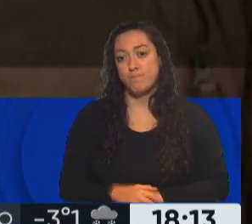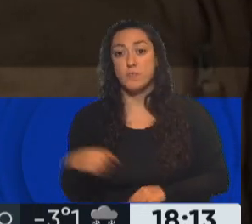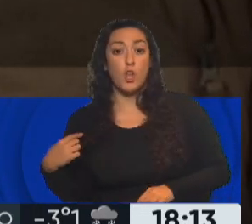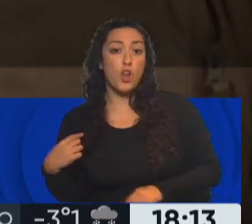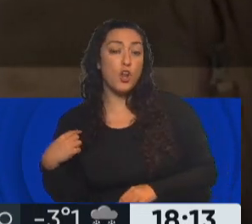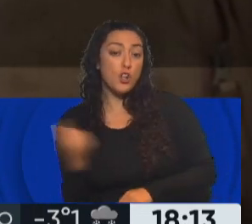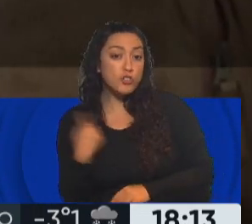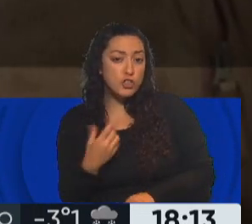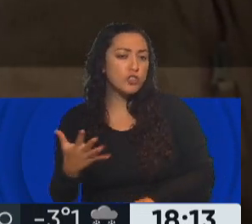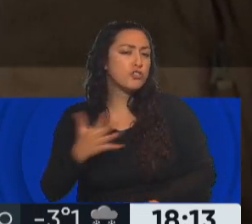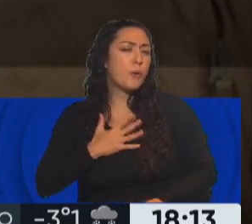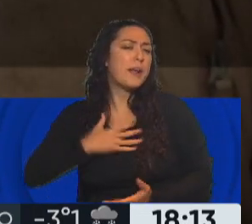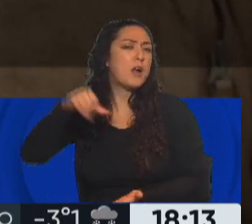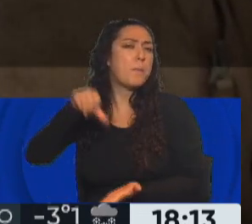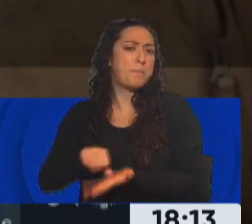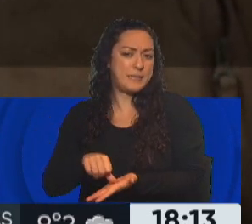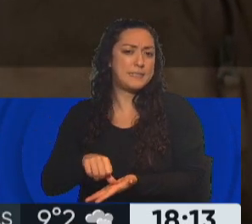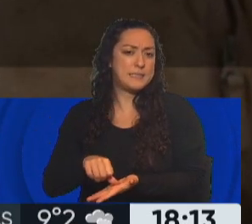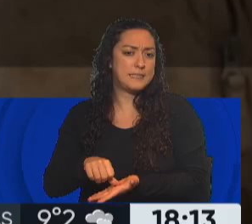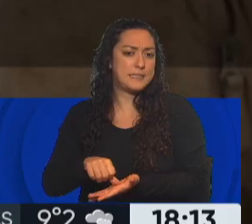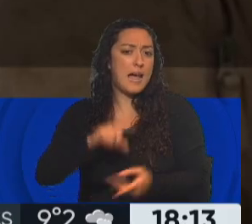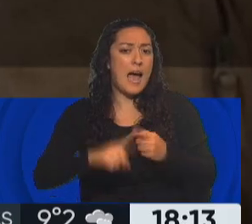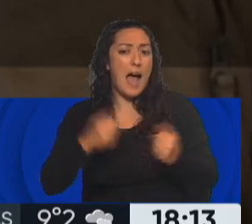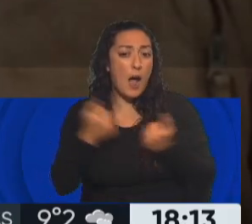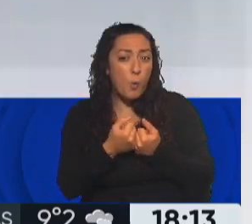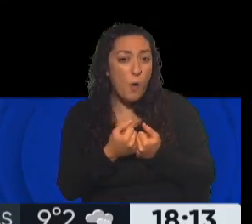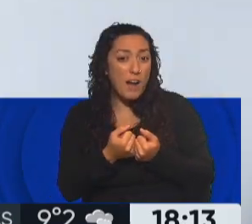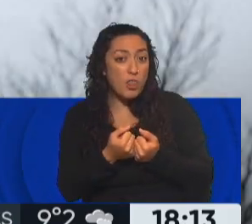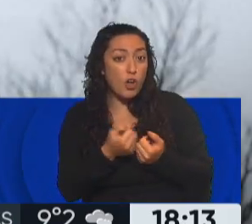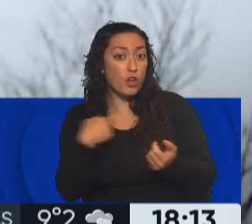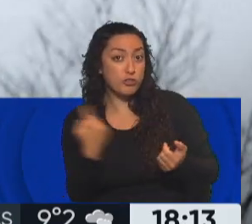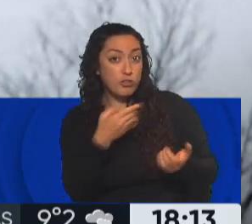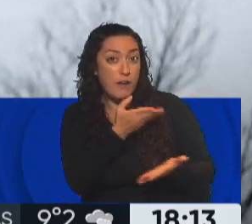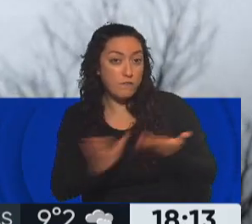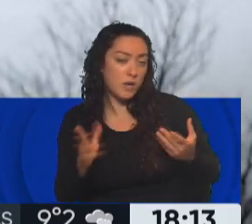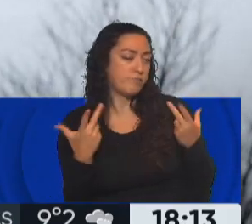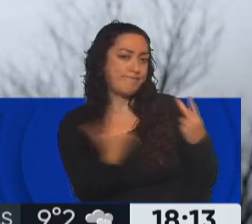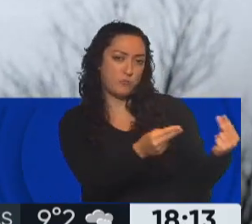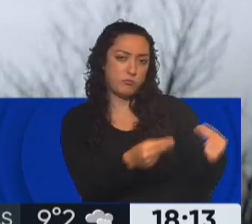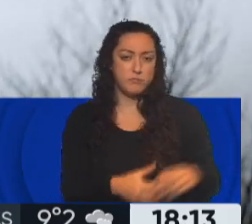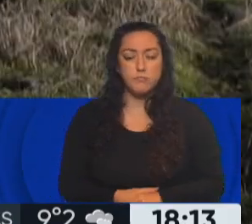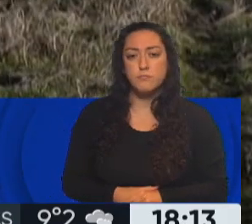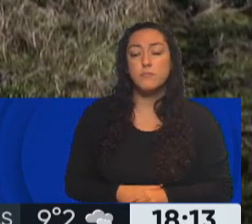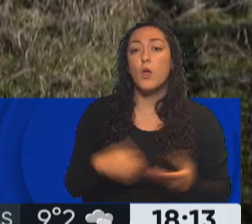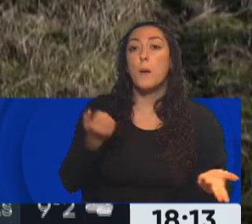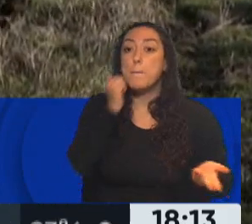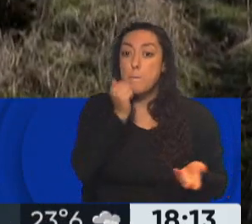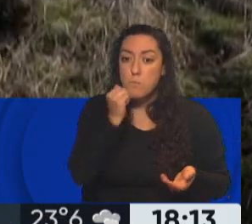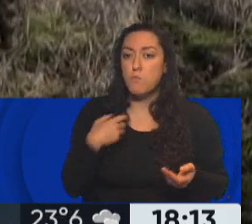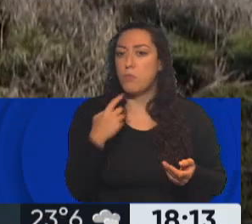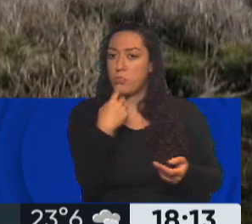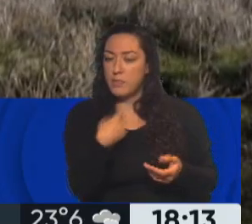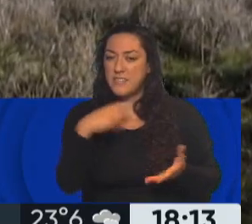акцептувати, як незалежна країна, будь-які домовленості без нас. Por otro lado, Moscú también rechaza un canje